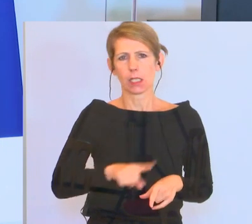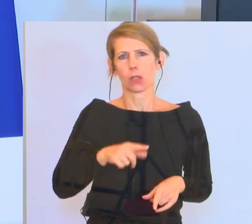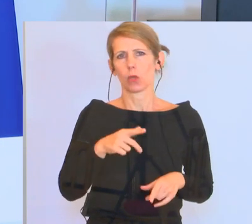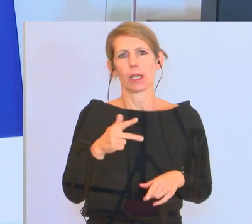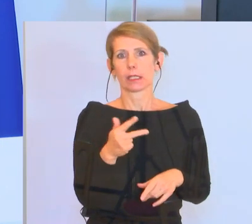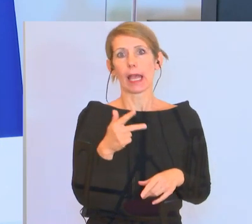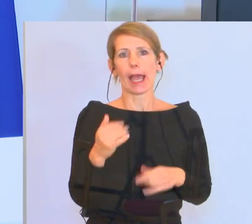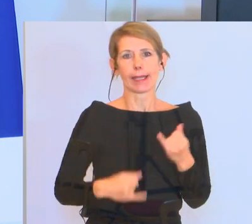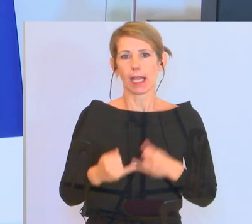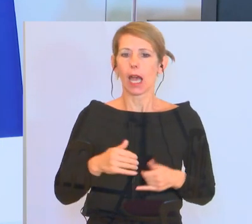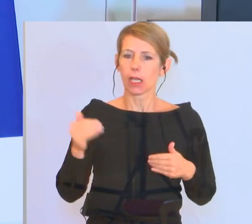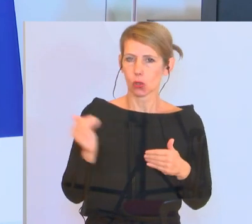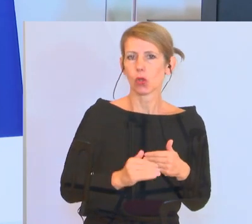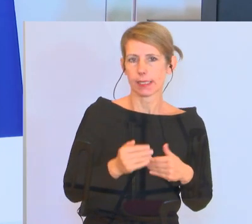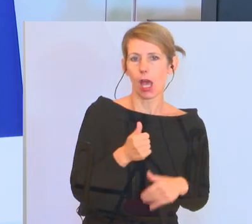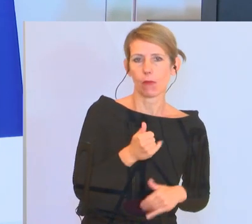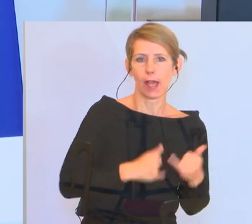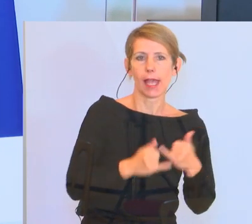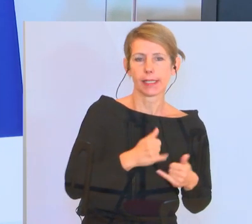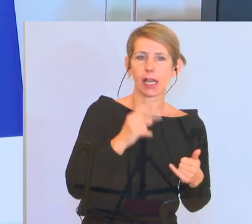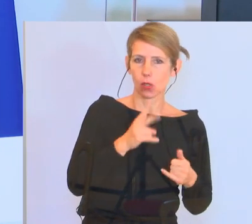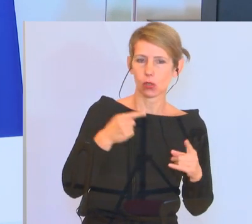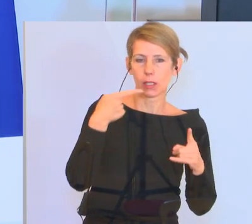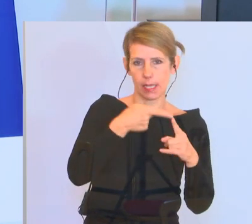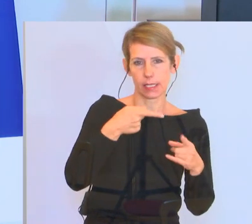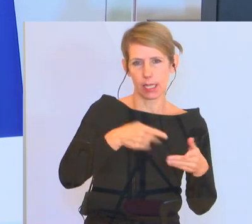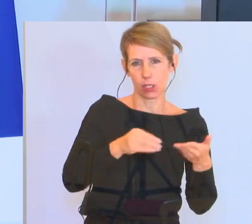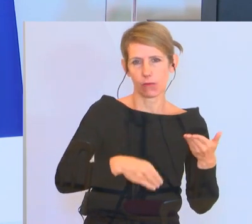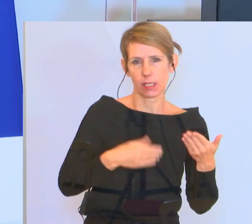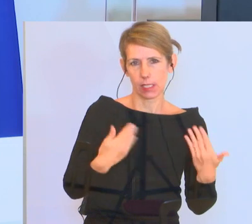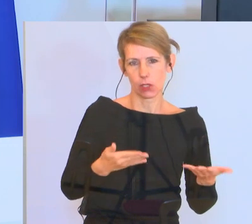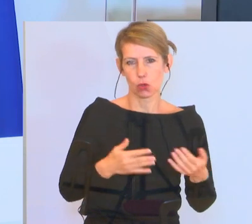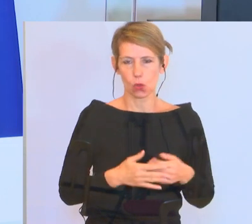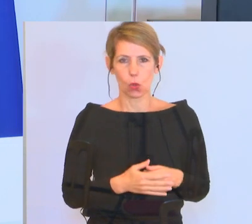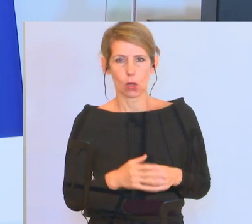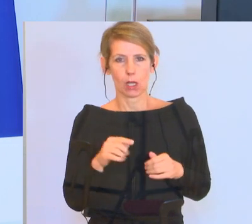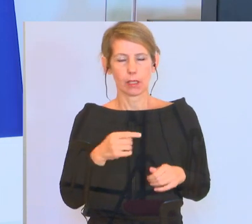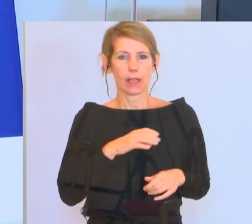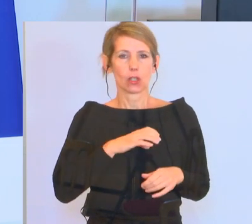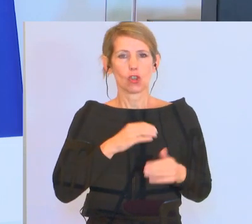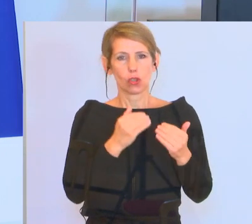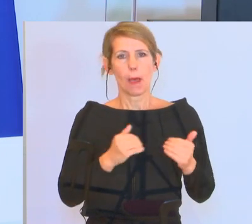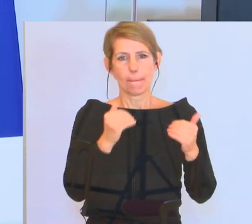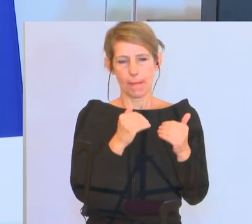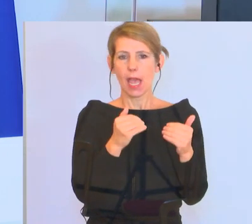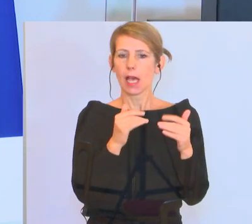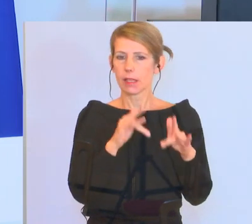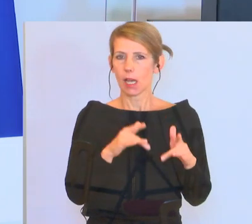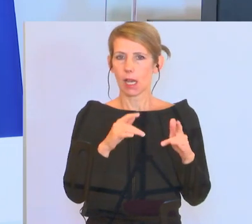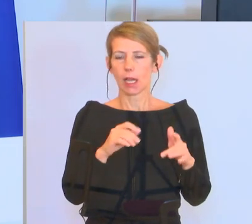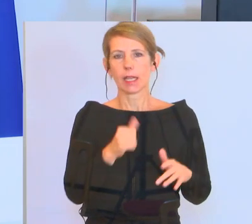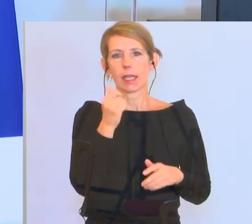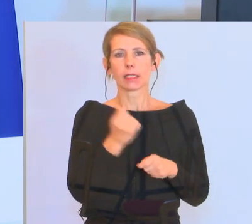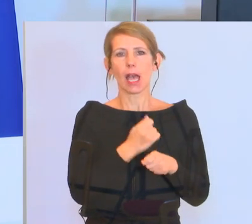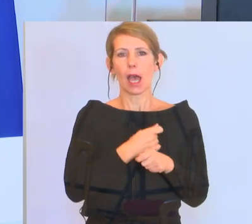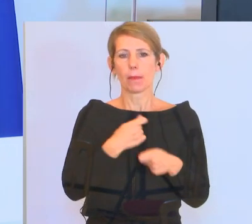sondern 1-Jahres-Verträge konnten wir hier erzielen, damit eben die Chance mehr besteht, am ersten Arbeitsmarkt aus